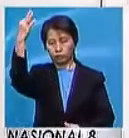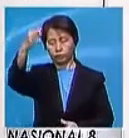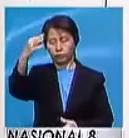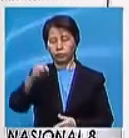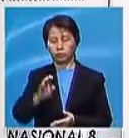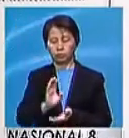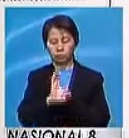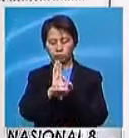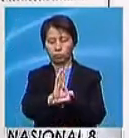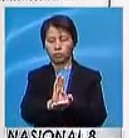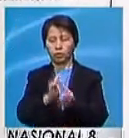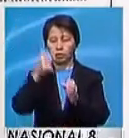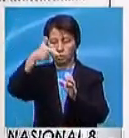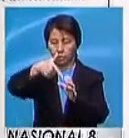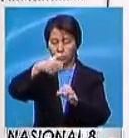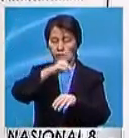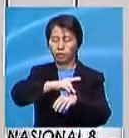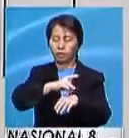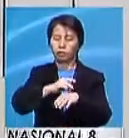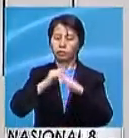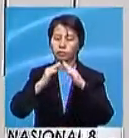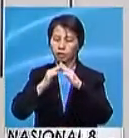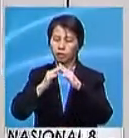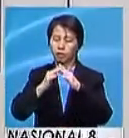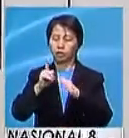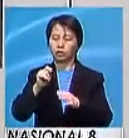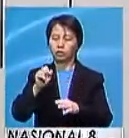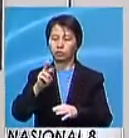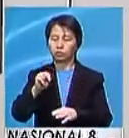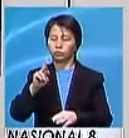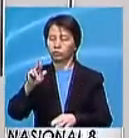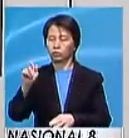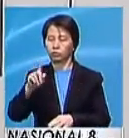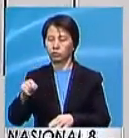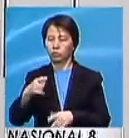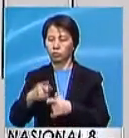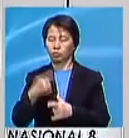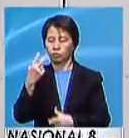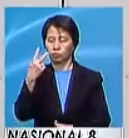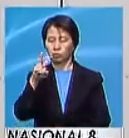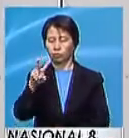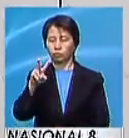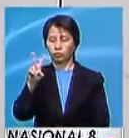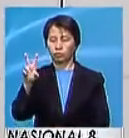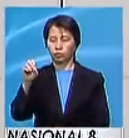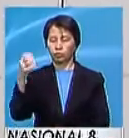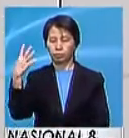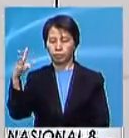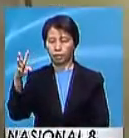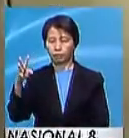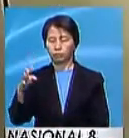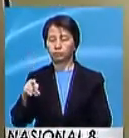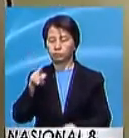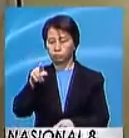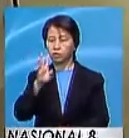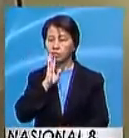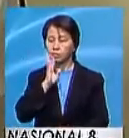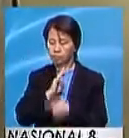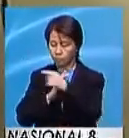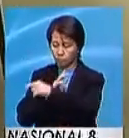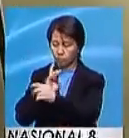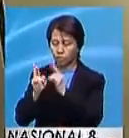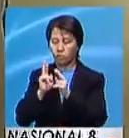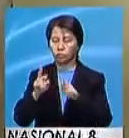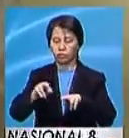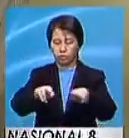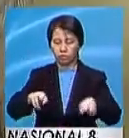subsidi minyak di Bandar Tun Razak, Kuala Lumpur pada 22 November 2014. Mereka mendakwa ucapan Muhammad Rafizi telah